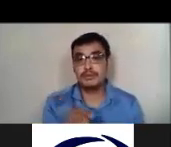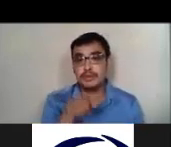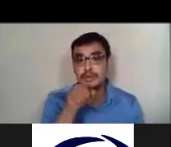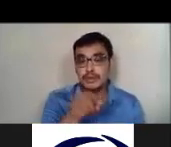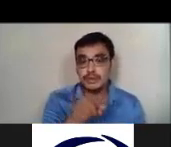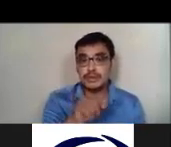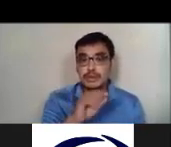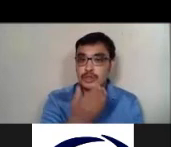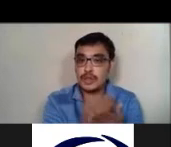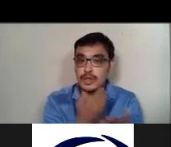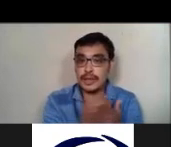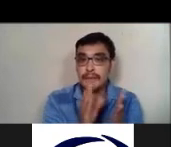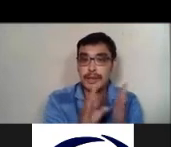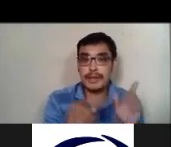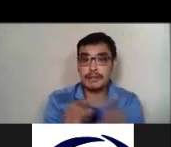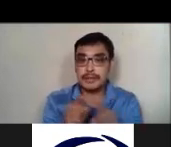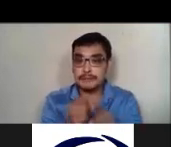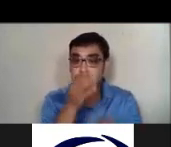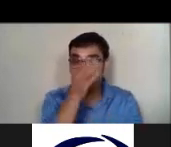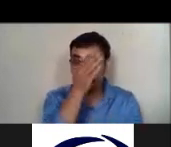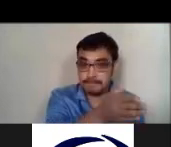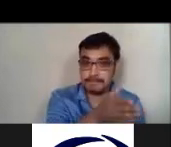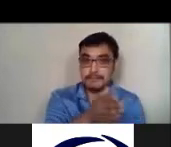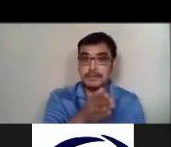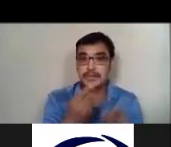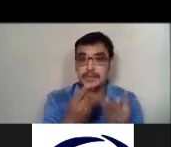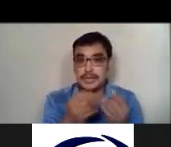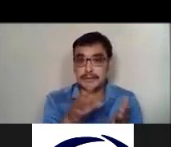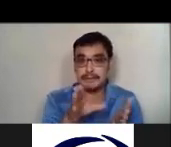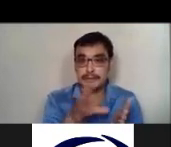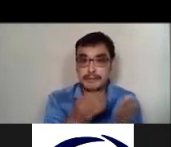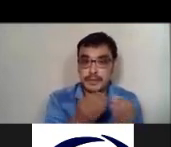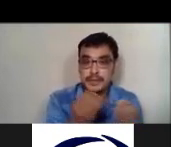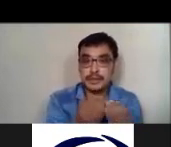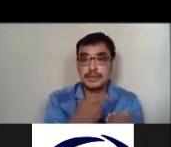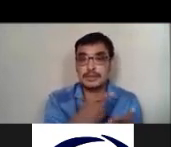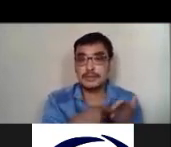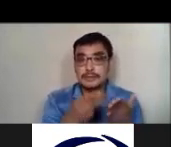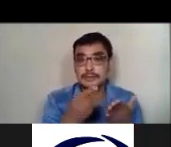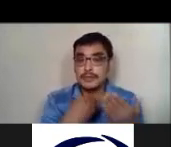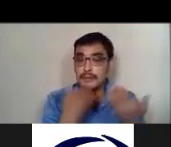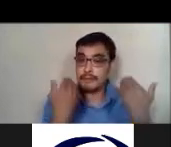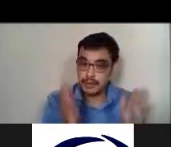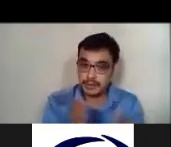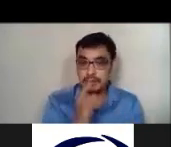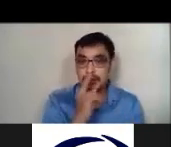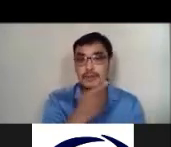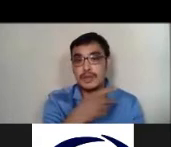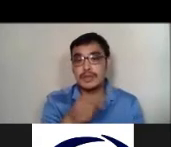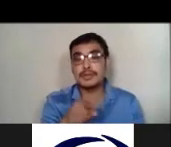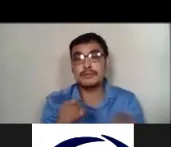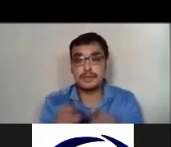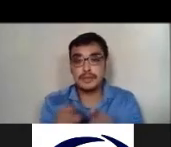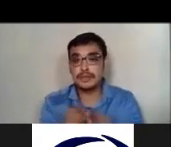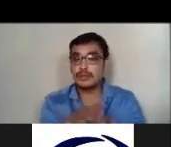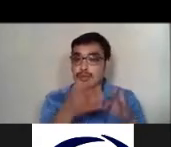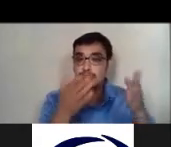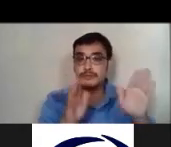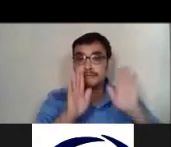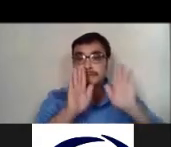इन्स्टिट्युसनहरूले हामीलाई त्यहाँ गएर यो डाटा कलेक्सन गर्नलाई अनुमति दिनुभयो त्यसको लागि ठुलो धन्यवाद दिन